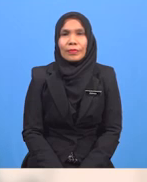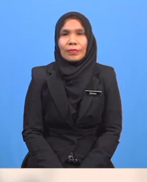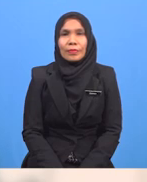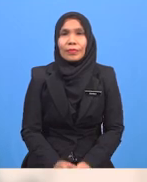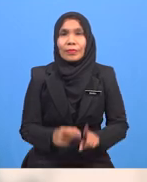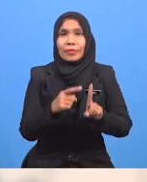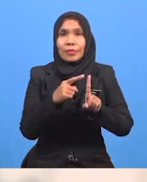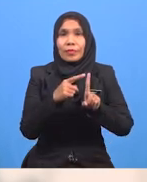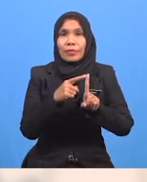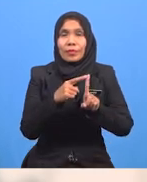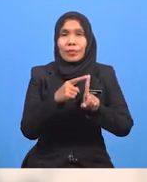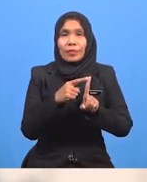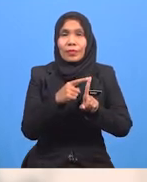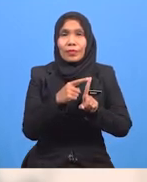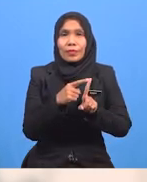hai hai